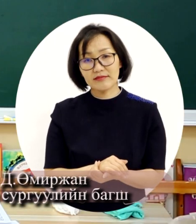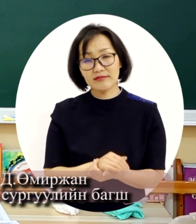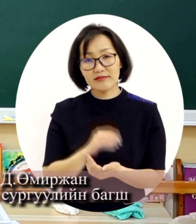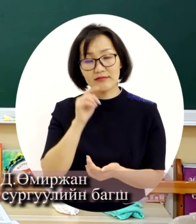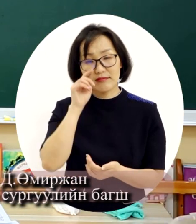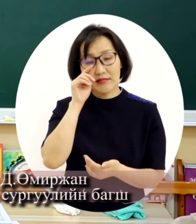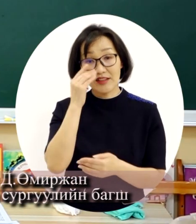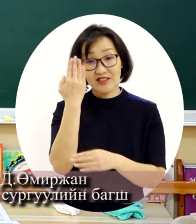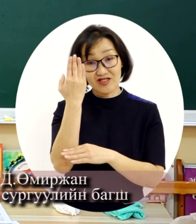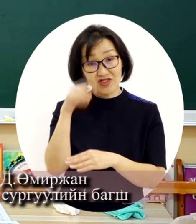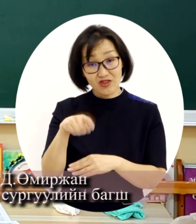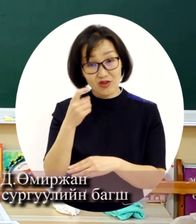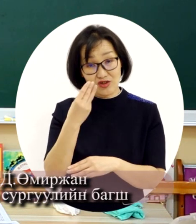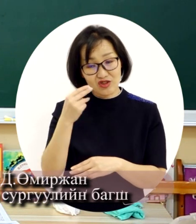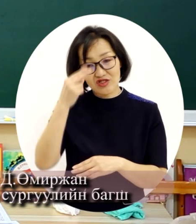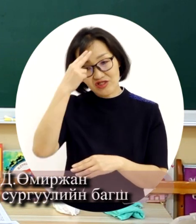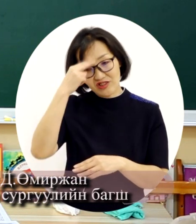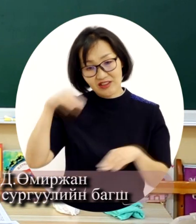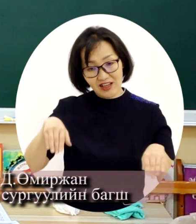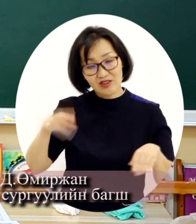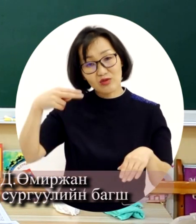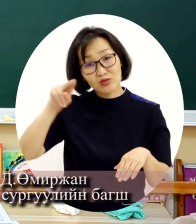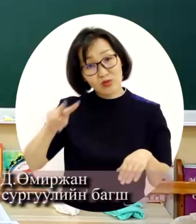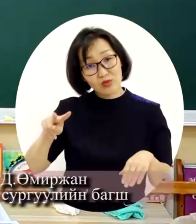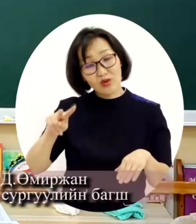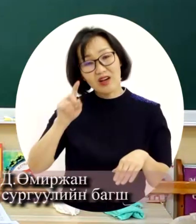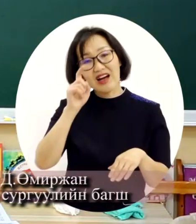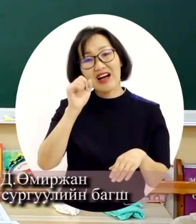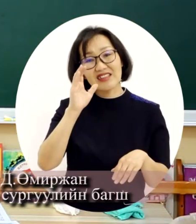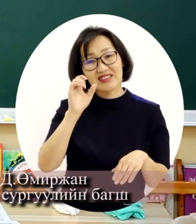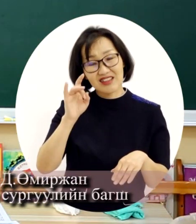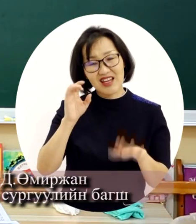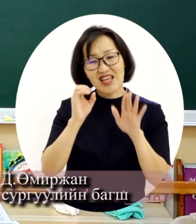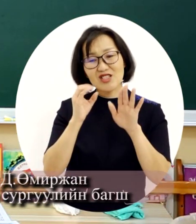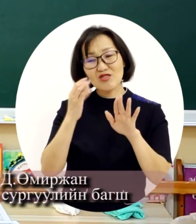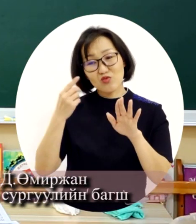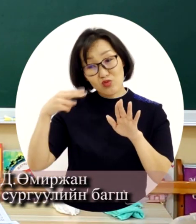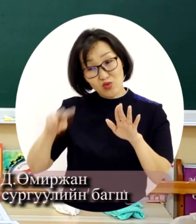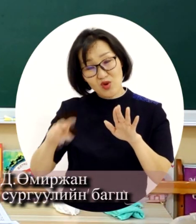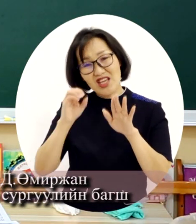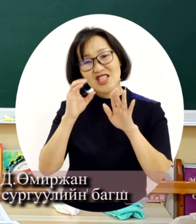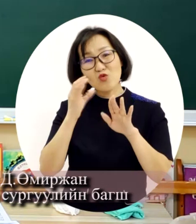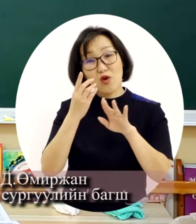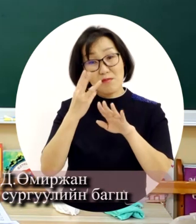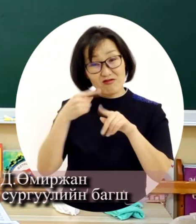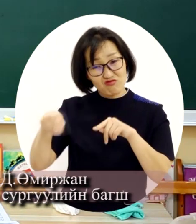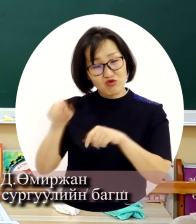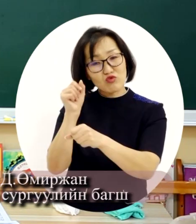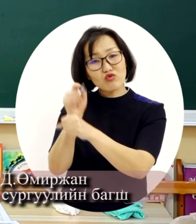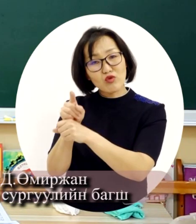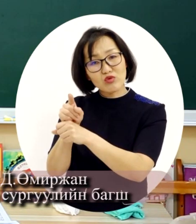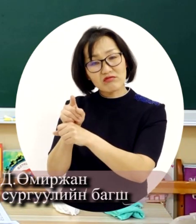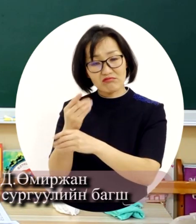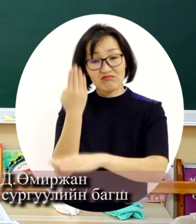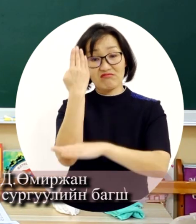Шыңғысханның інісі Хасырдың ұлы Есігөнге арнап орнатыпты. Үрлінгі